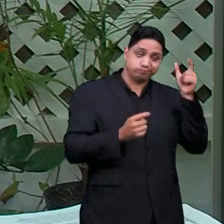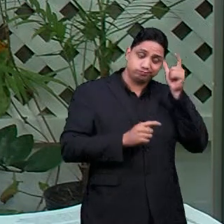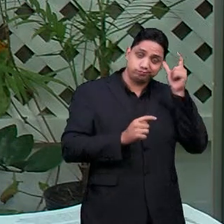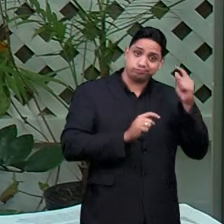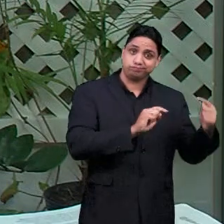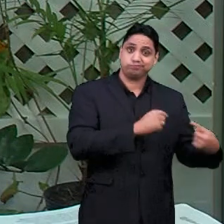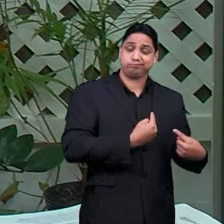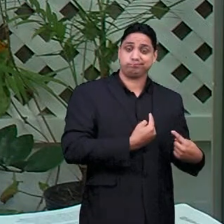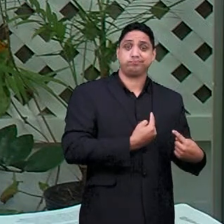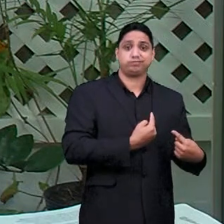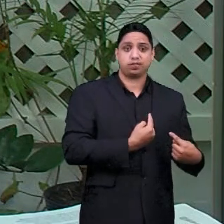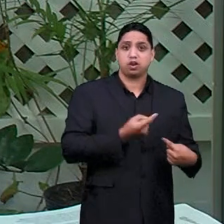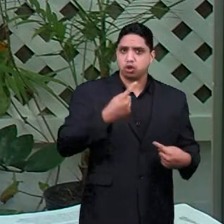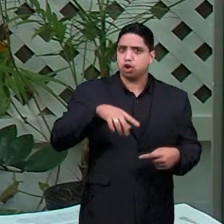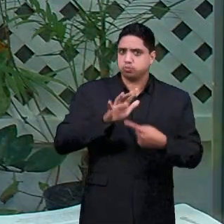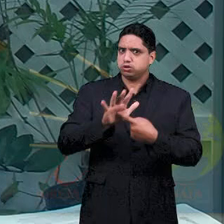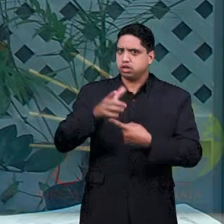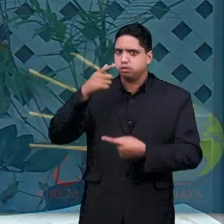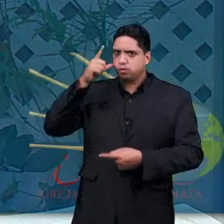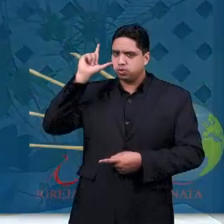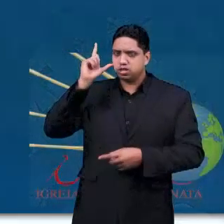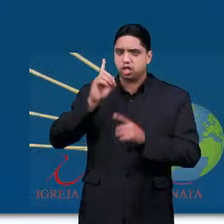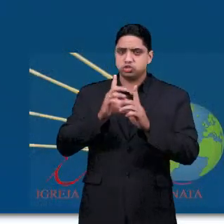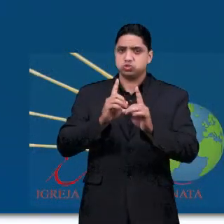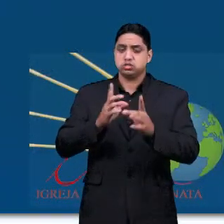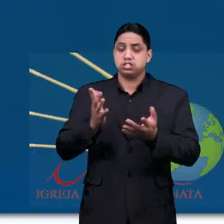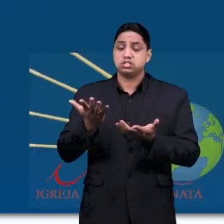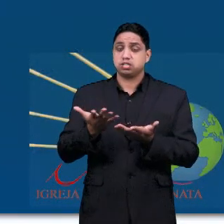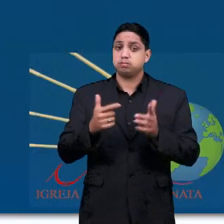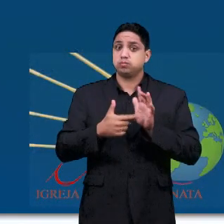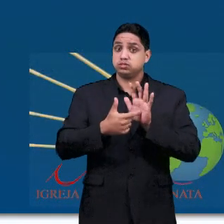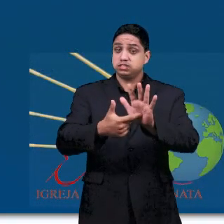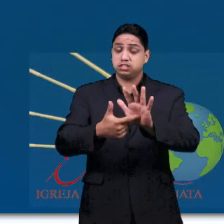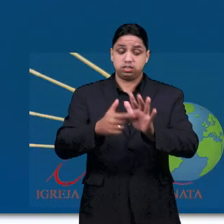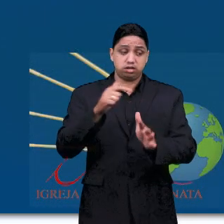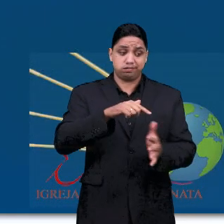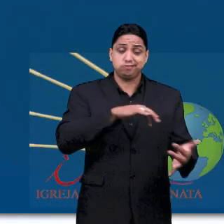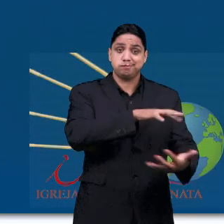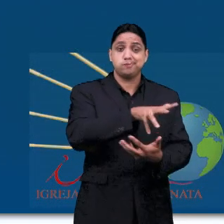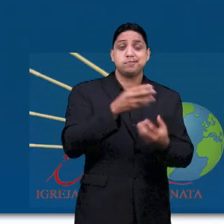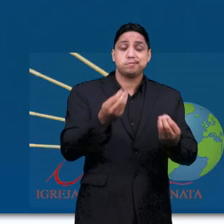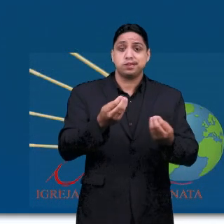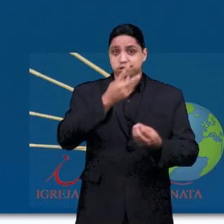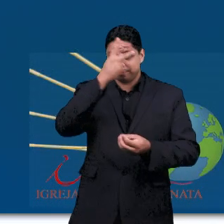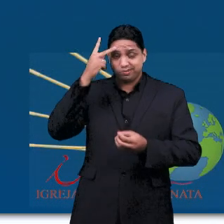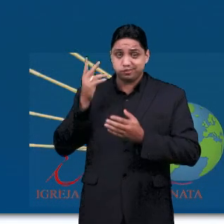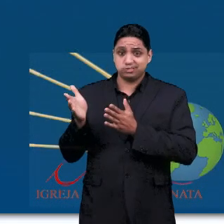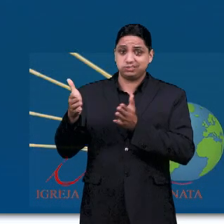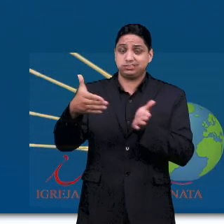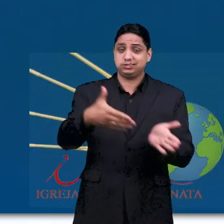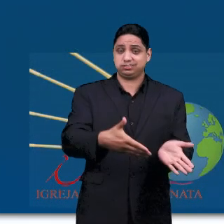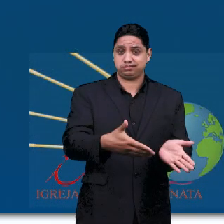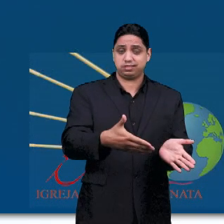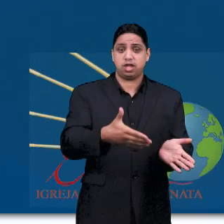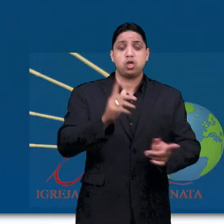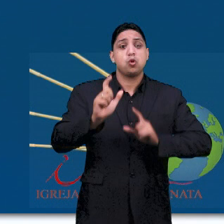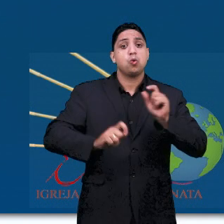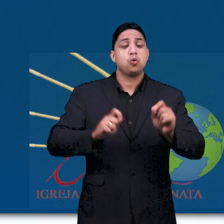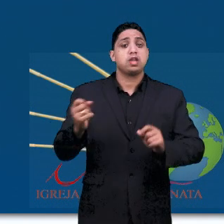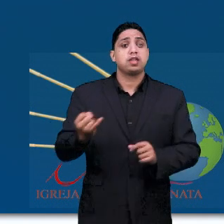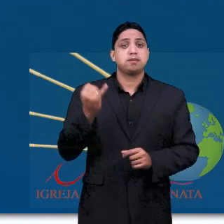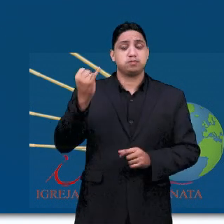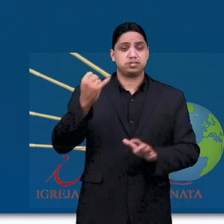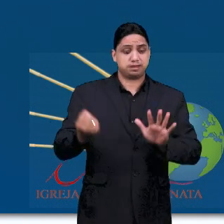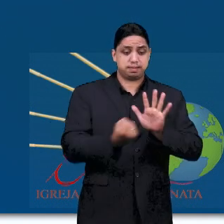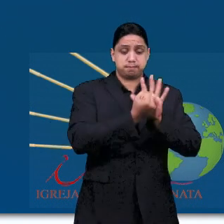de démons. Nous avons montré hier les doctrines qui sont placées maintenant pour dévier les personnes. Et ce qui est important, qui marque